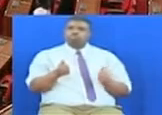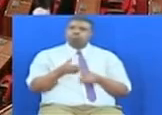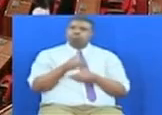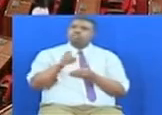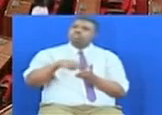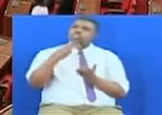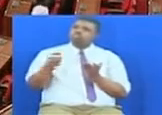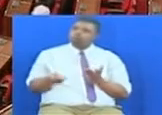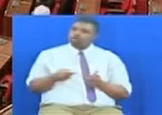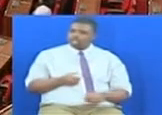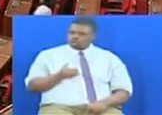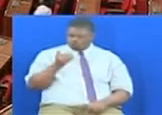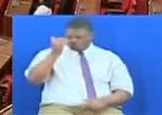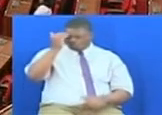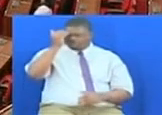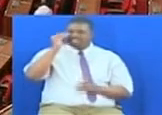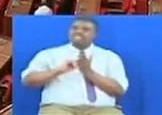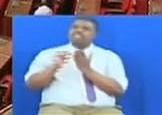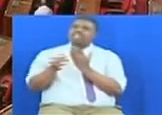Ni umakini gani huo?